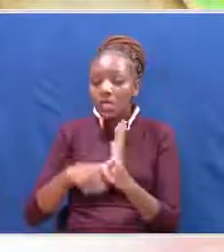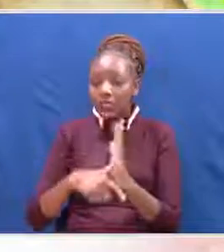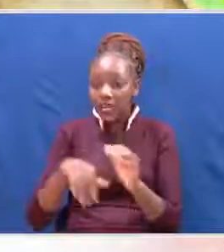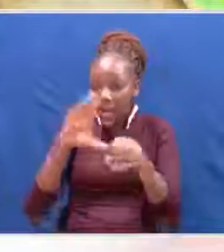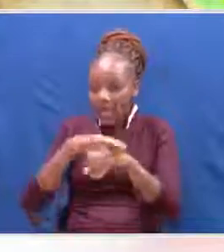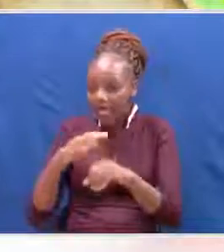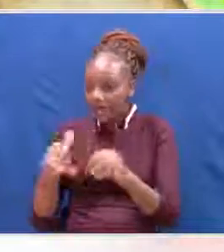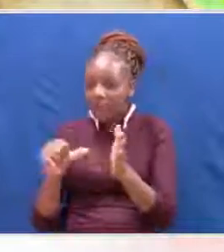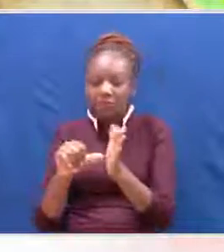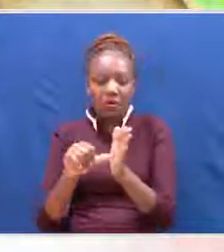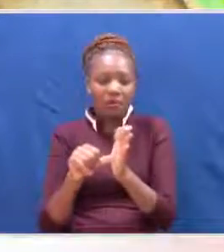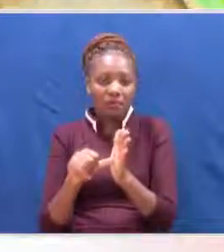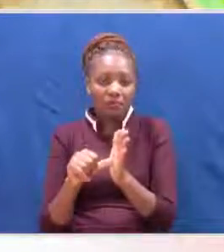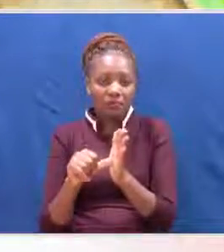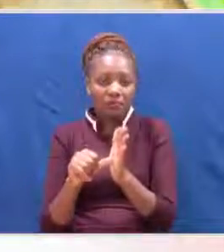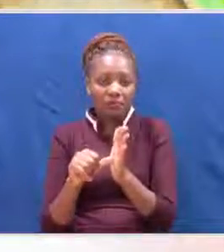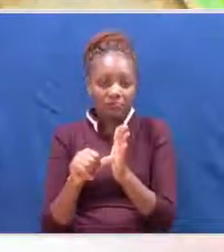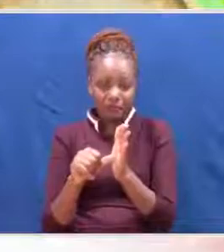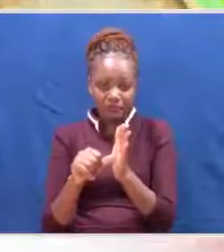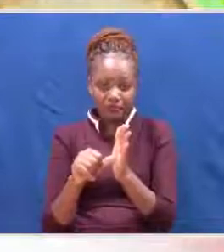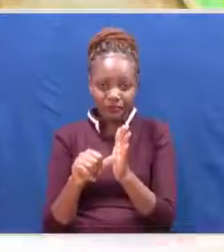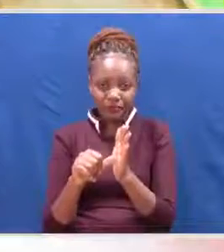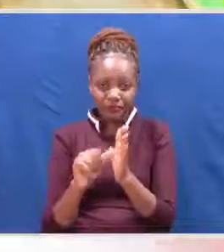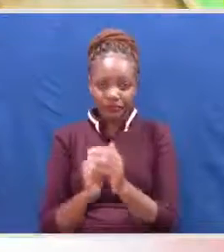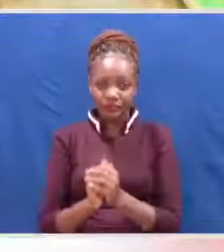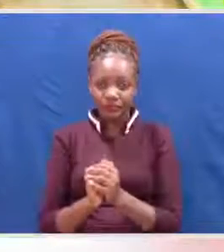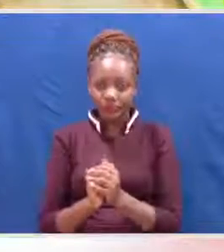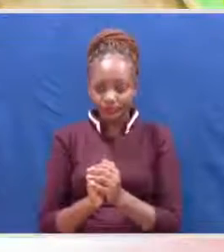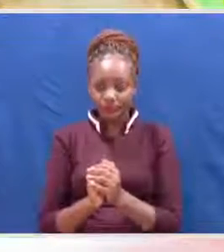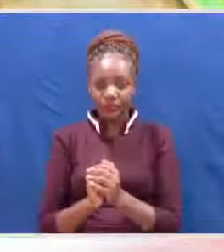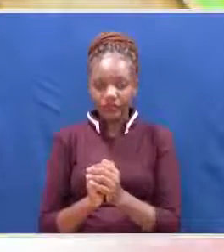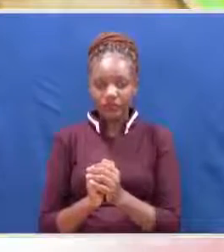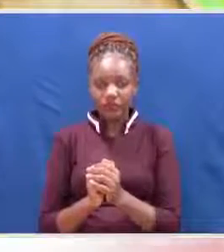shida, sasa ilibidi tu imekuwa replaced. Yani walitumia polyeka plates,